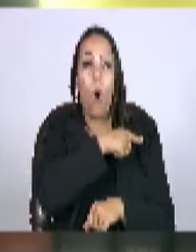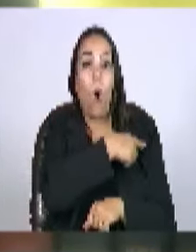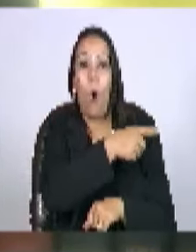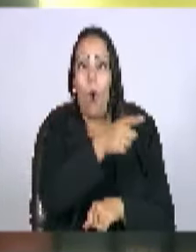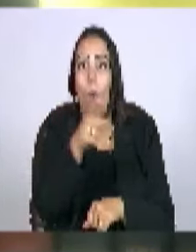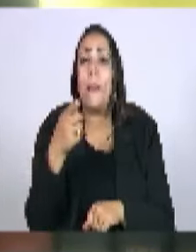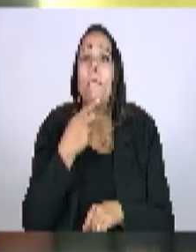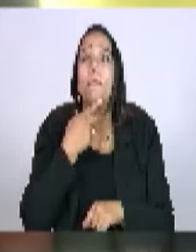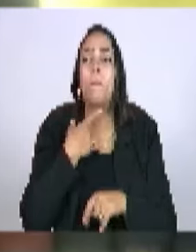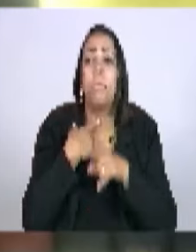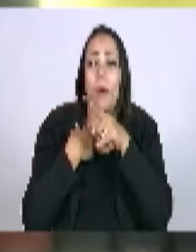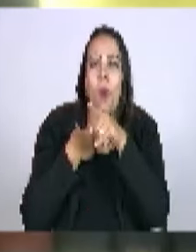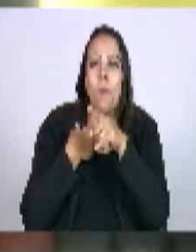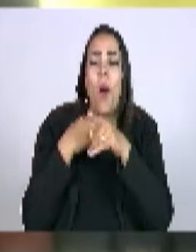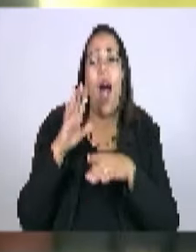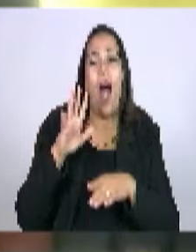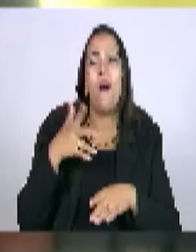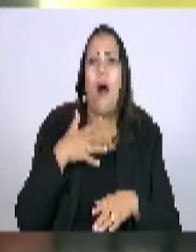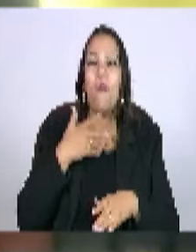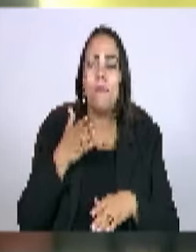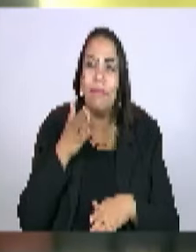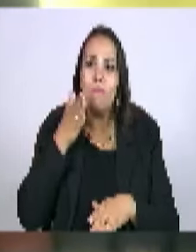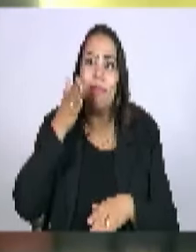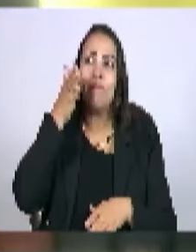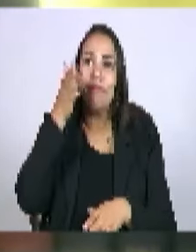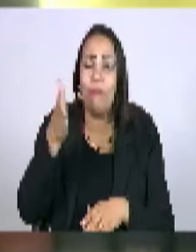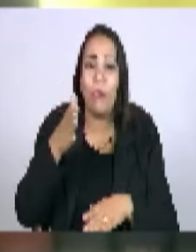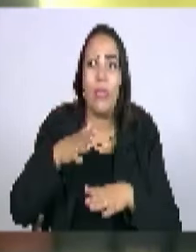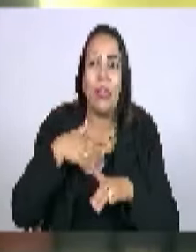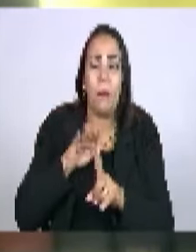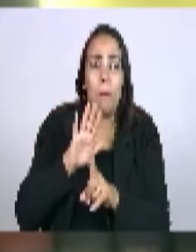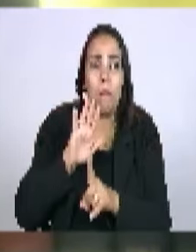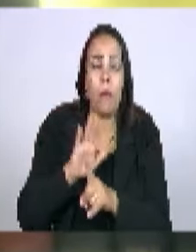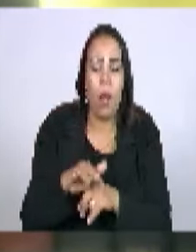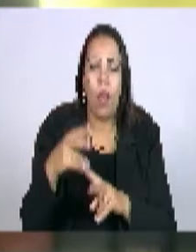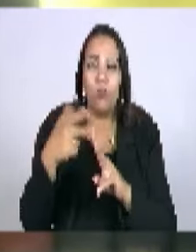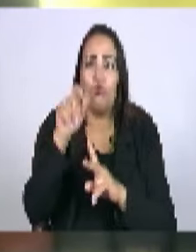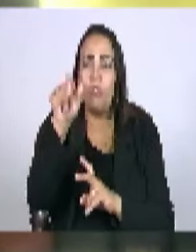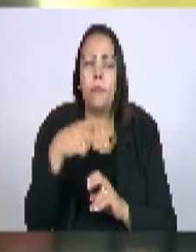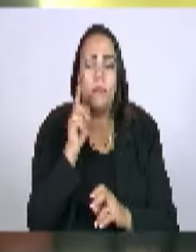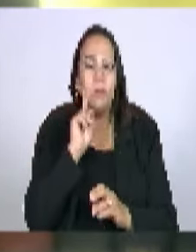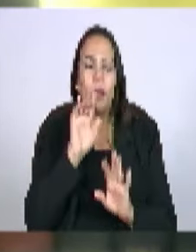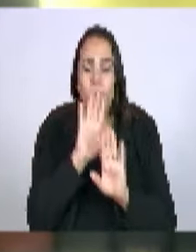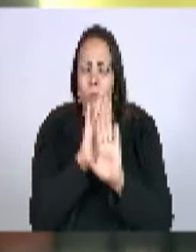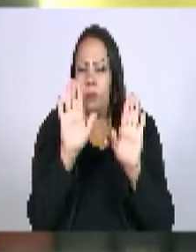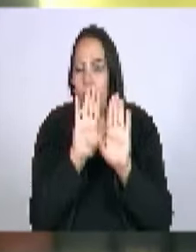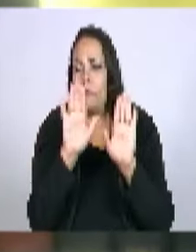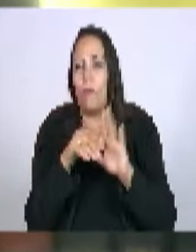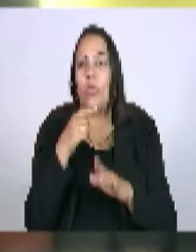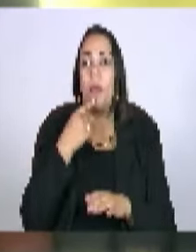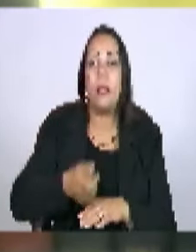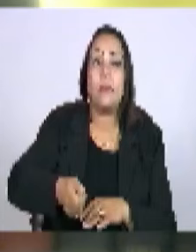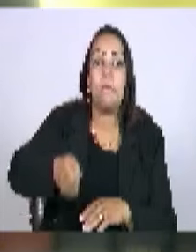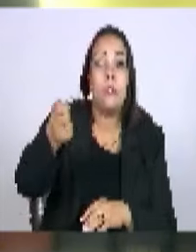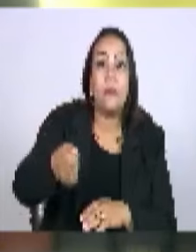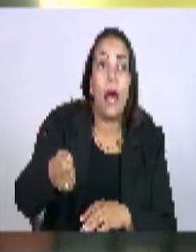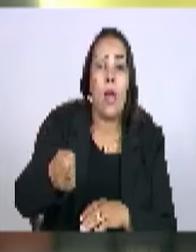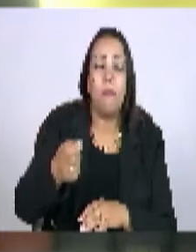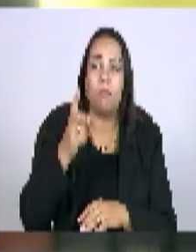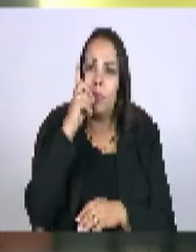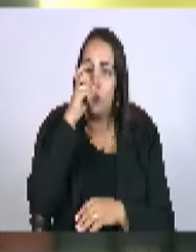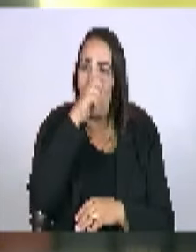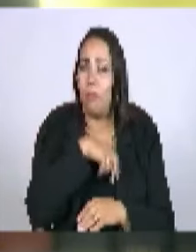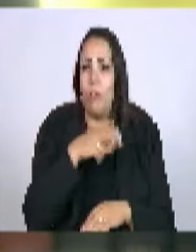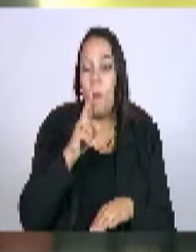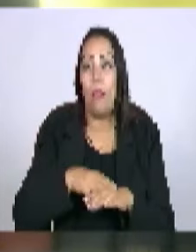هم تجاهه ومهما كانت رغبتهم ان هم يقفوا جنبه لا هيعرفوا يسلموا عليه ولا